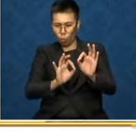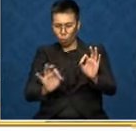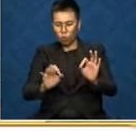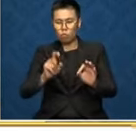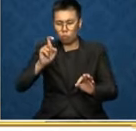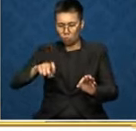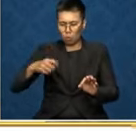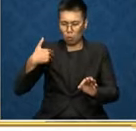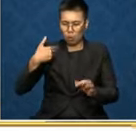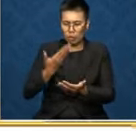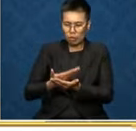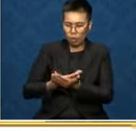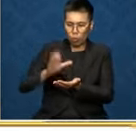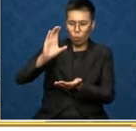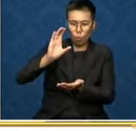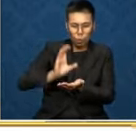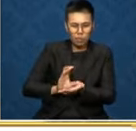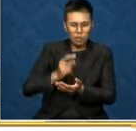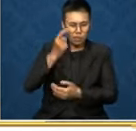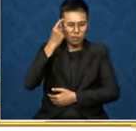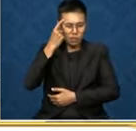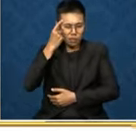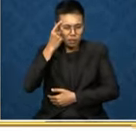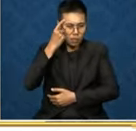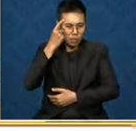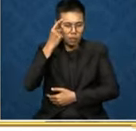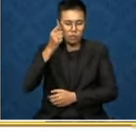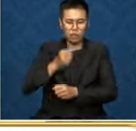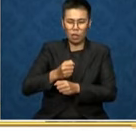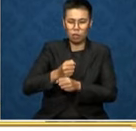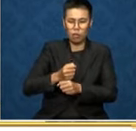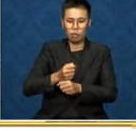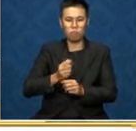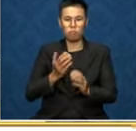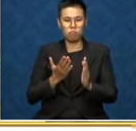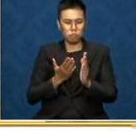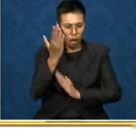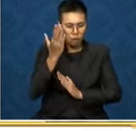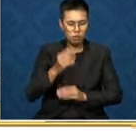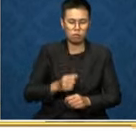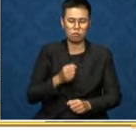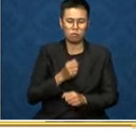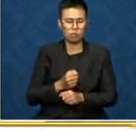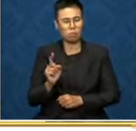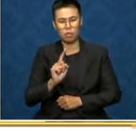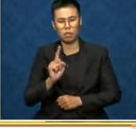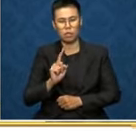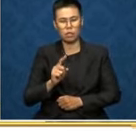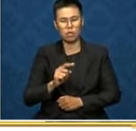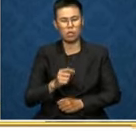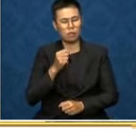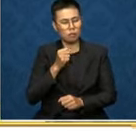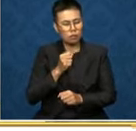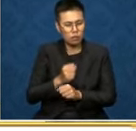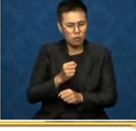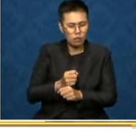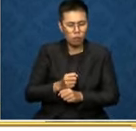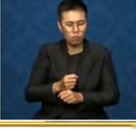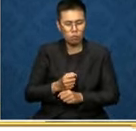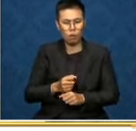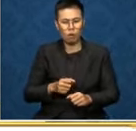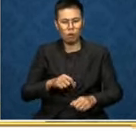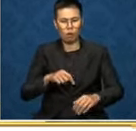และต้องคำนึงอย่างรอบด้านว่าการทำประชามติจะผ่านเนี่ยต้องทำอย่างไรค่ะคำถามต้องถามแบบไหนและต้องทำกี่ครั้งเพื่อให้มีความ